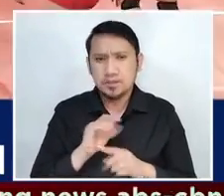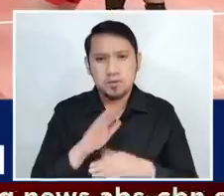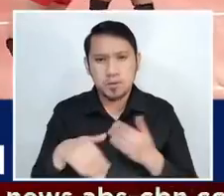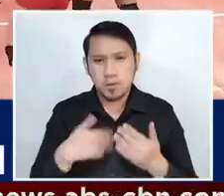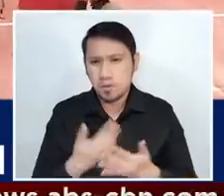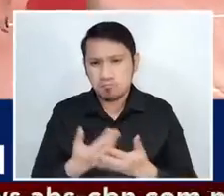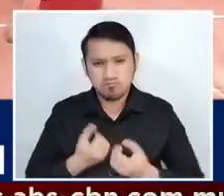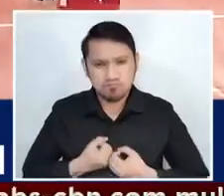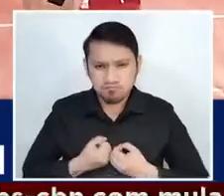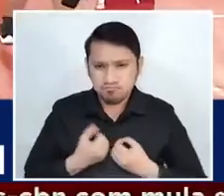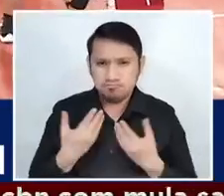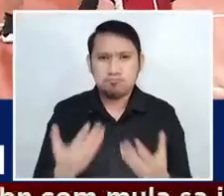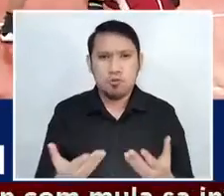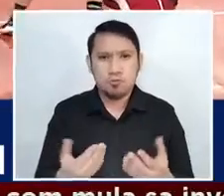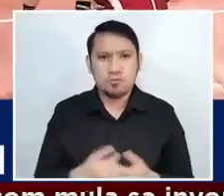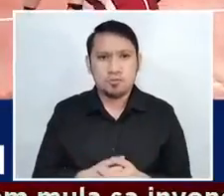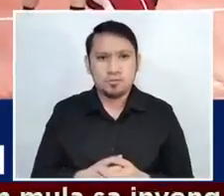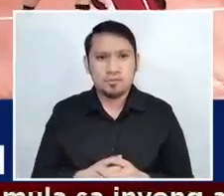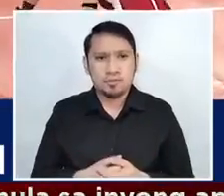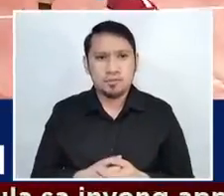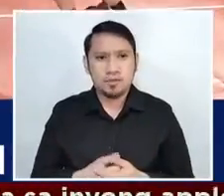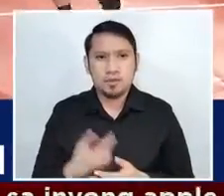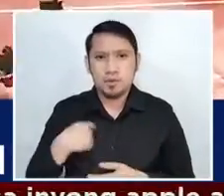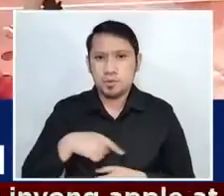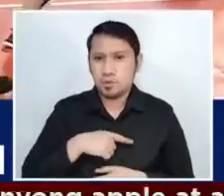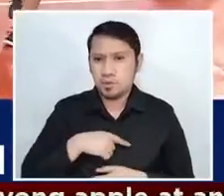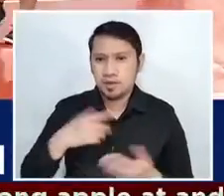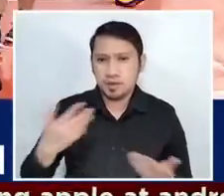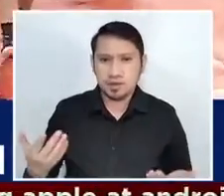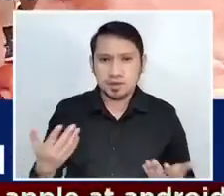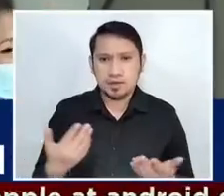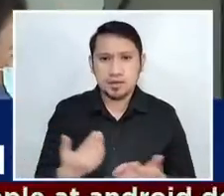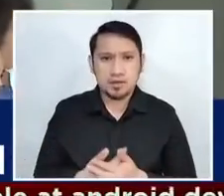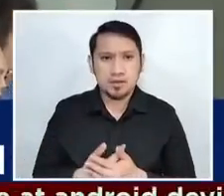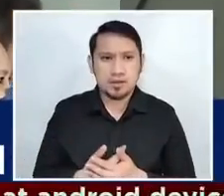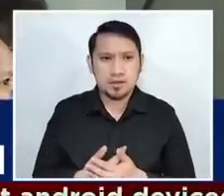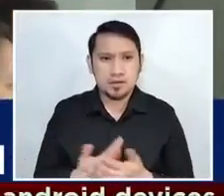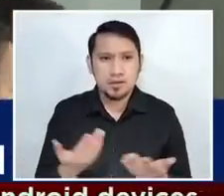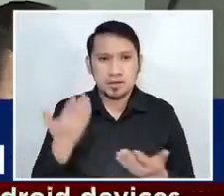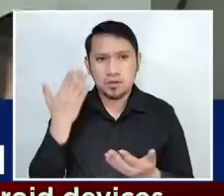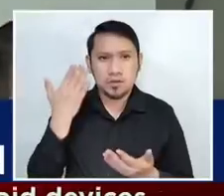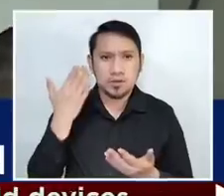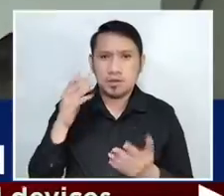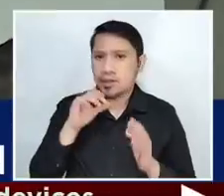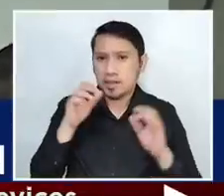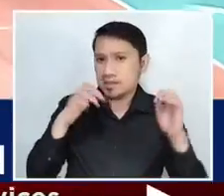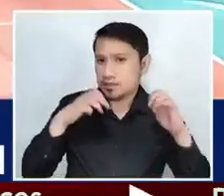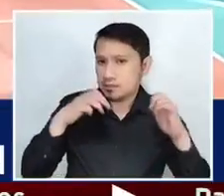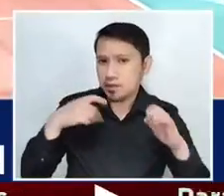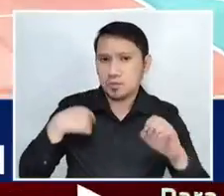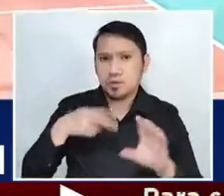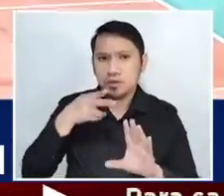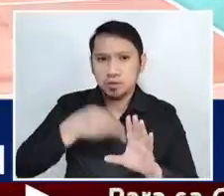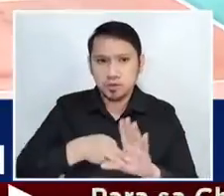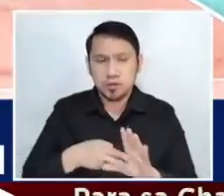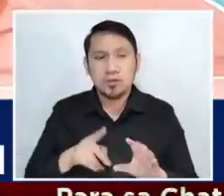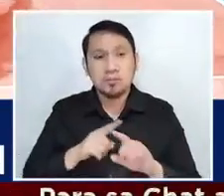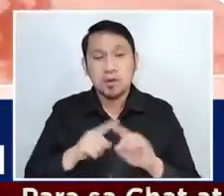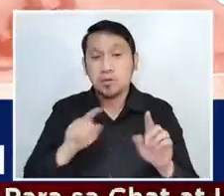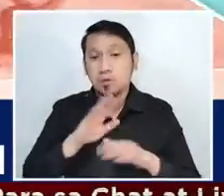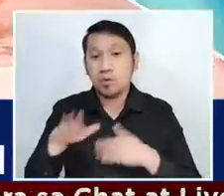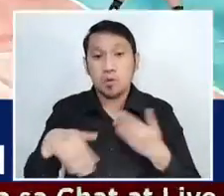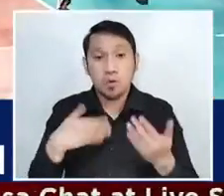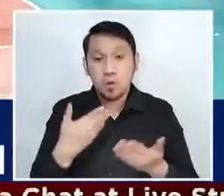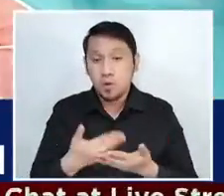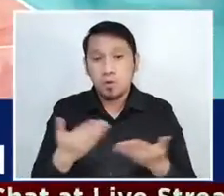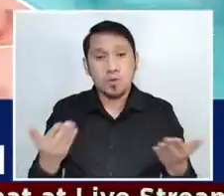then late notice nga namin nalaman na we were going to step up for the Philippines in the AVC. But you know, everyone was very willing to do